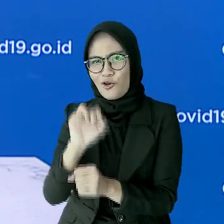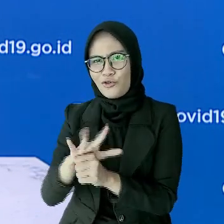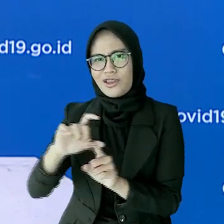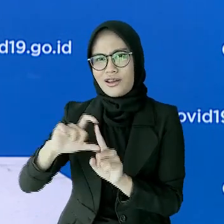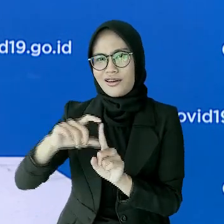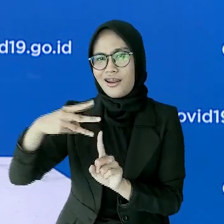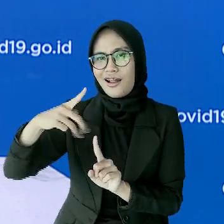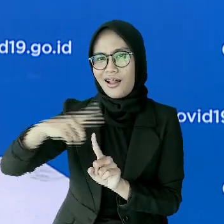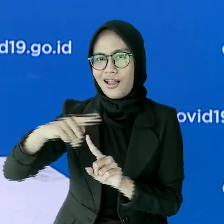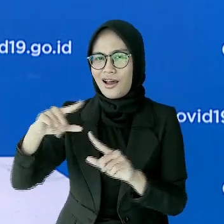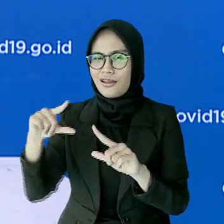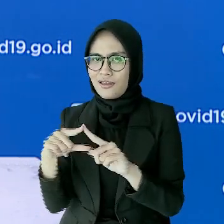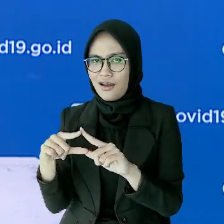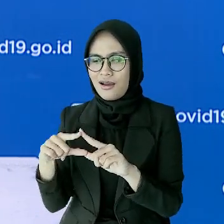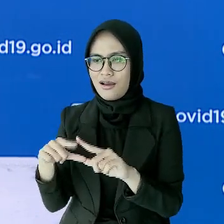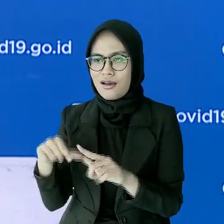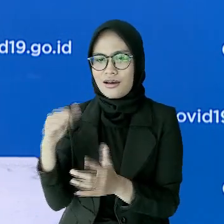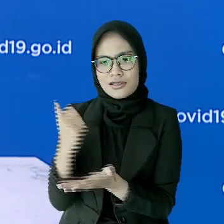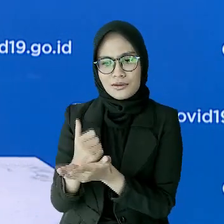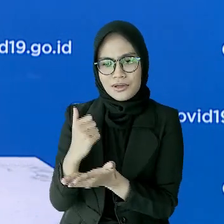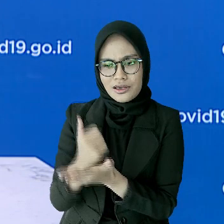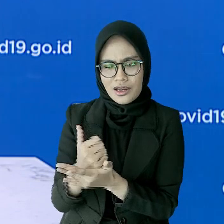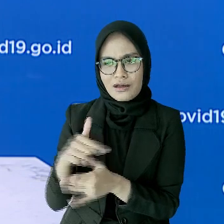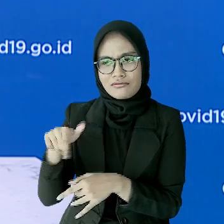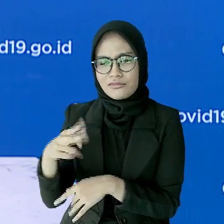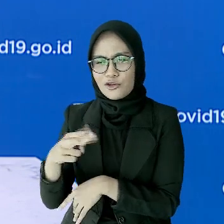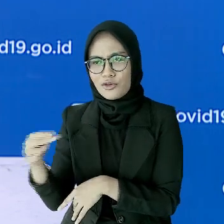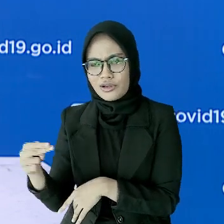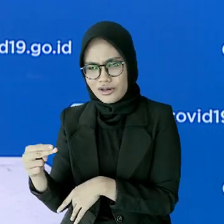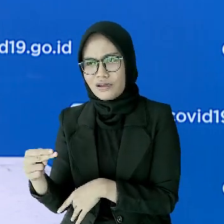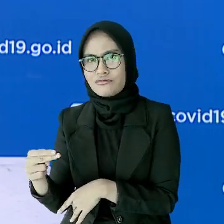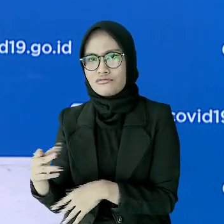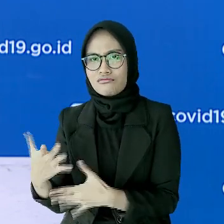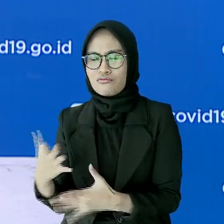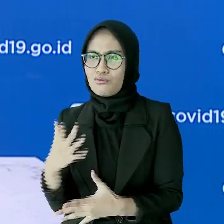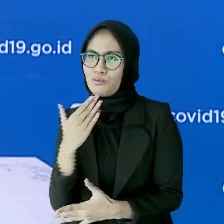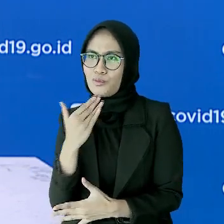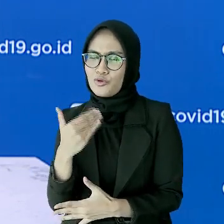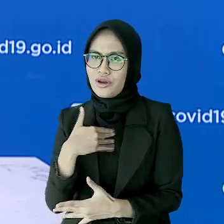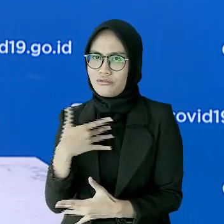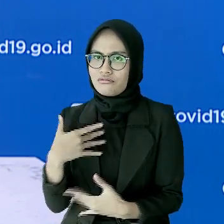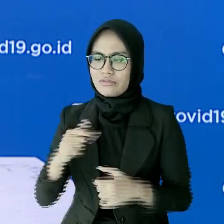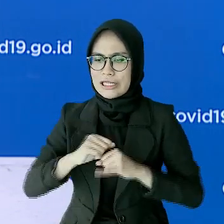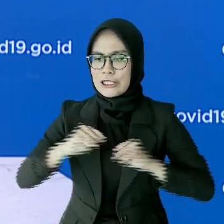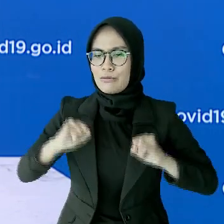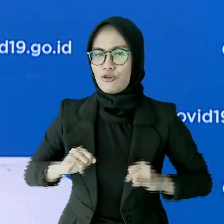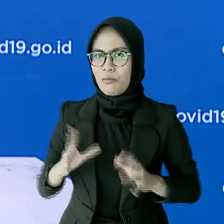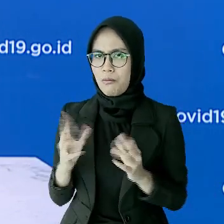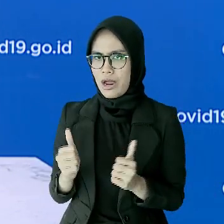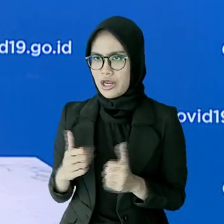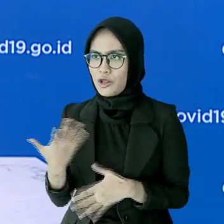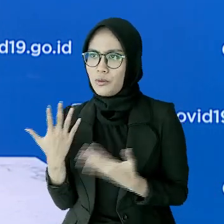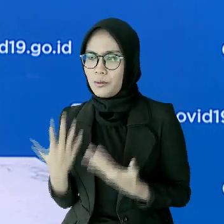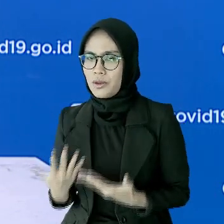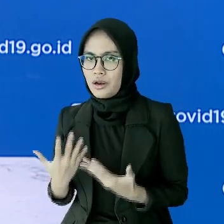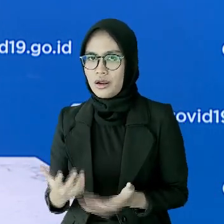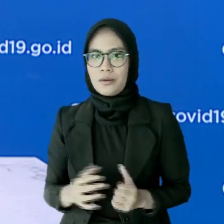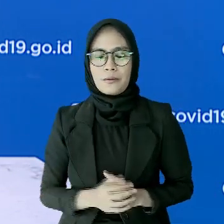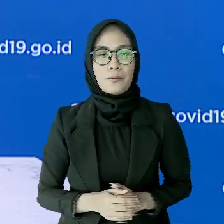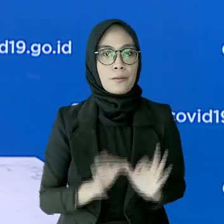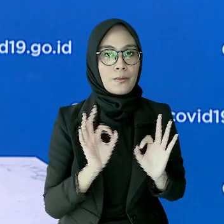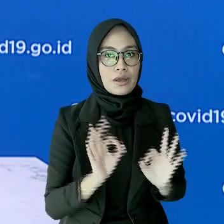sudah membentuk kekebalan komunal atau herd immunity? Terima kasih pada suara.com. Saat